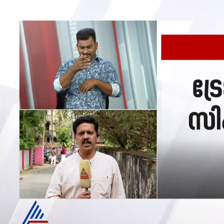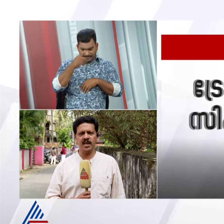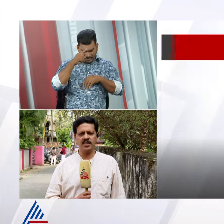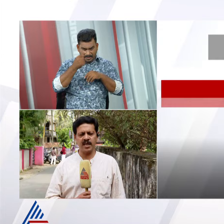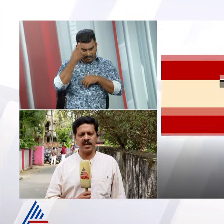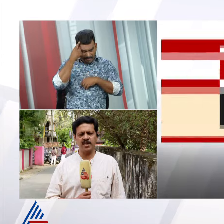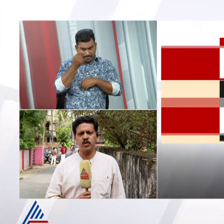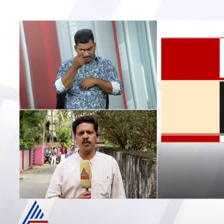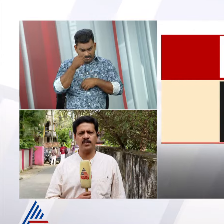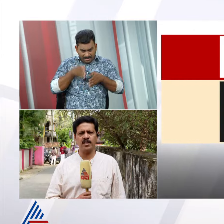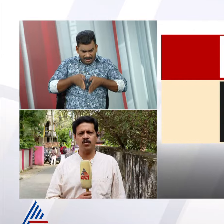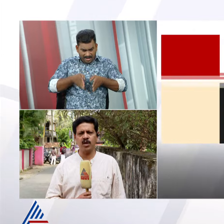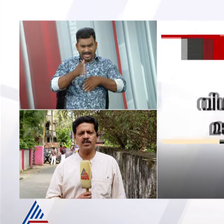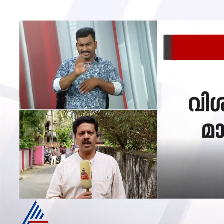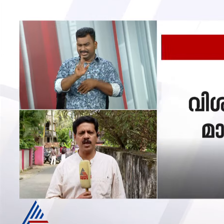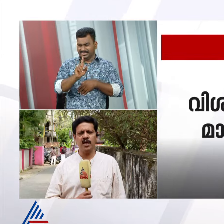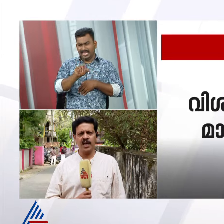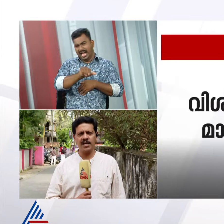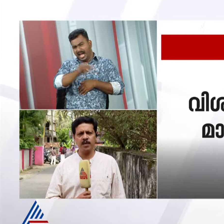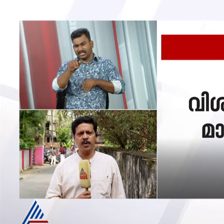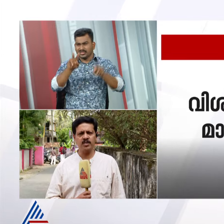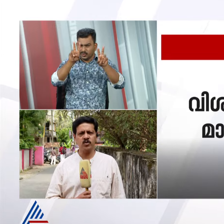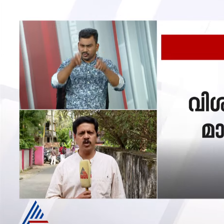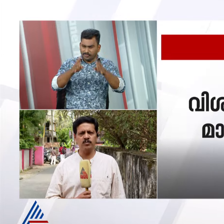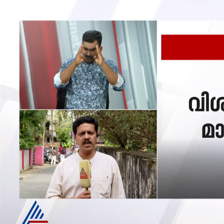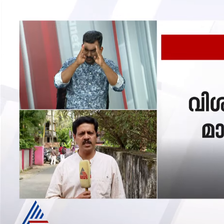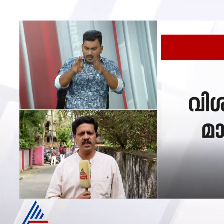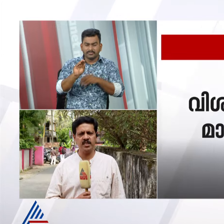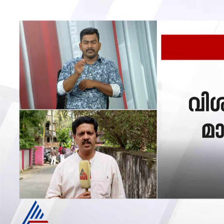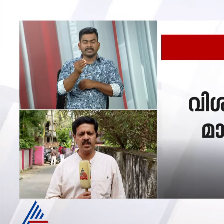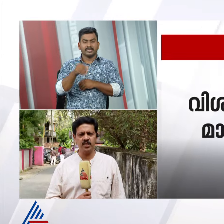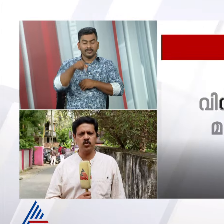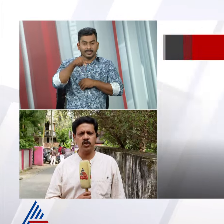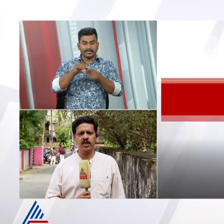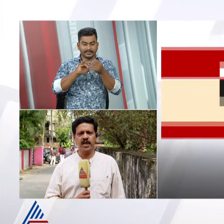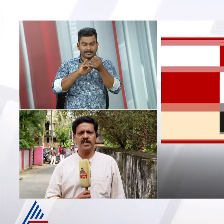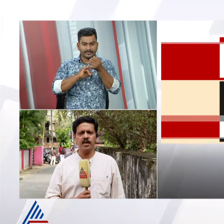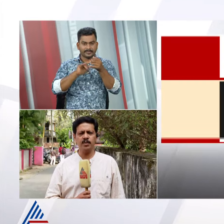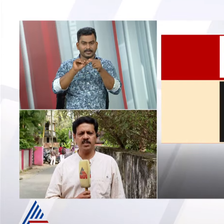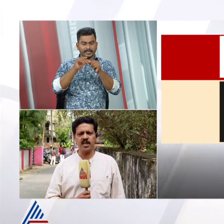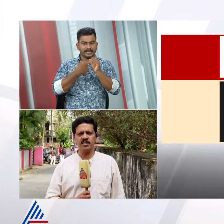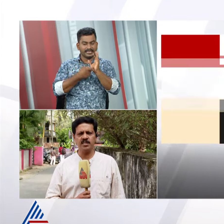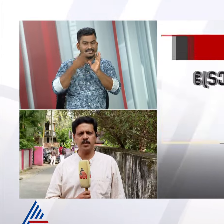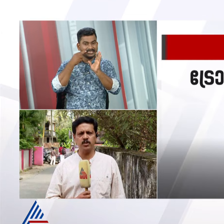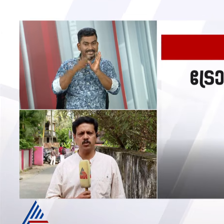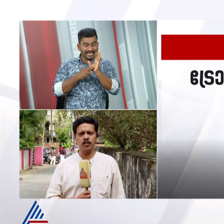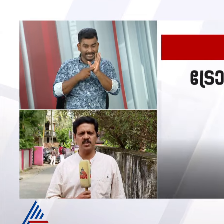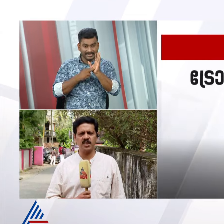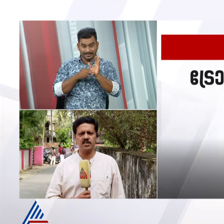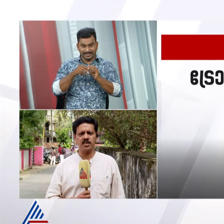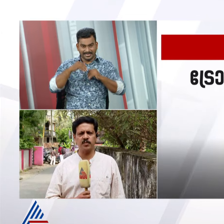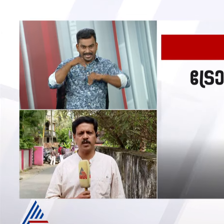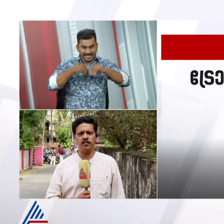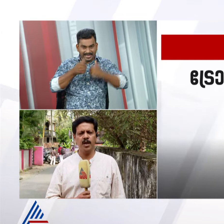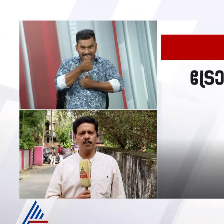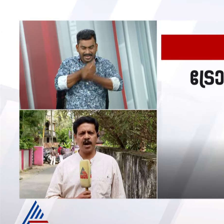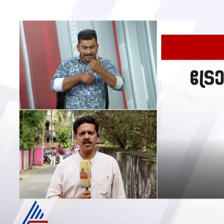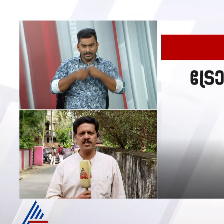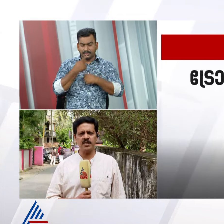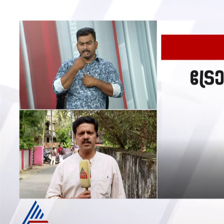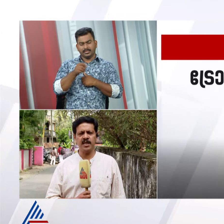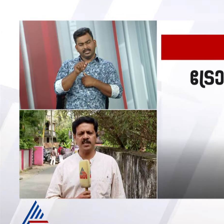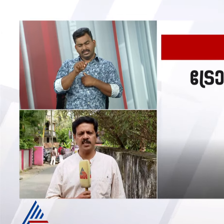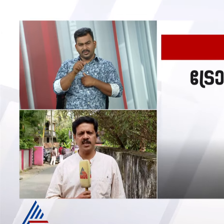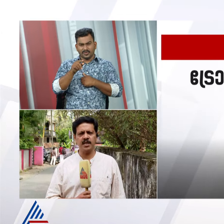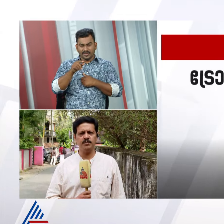ഇടതുമുന്നണിയുടെ സ്ഥാനാർത്ഥിയും അത്തരത്തിലുള്ള ചില കാര്യങ്ങൾ പറഞ്ഞിരുന്നെങ്കിലും സരിൻ ഇന്നത് തിരുത്തിയിട്ടുണ്ട്. ഏതായാലും കൃഷ്ണദാസിനെ സംബന്ധിച്ചിടത്തോളം കൃഷ്ണദാസ് കൃത്യമായിട്ടും